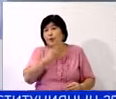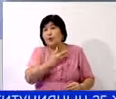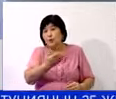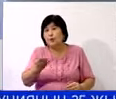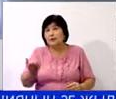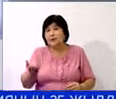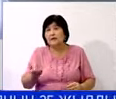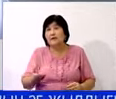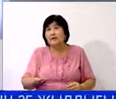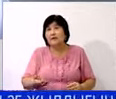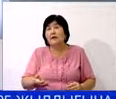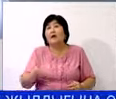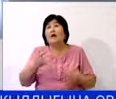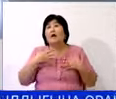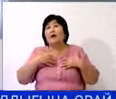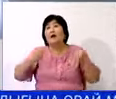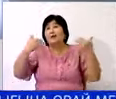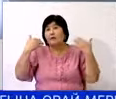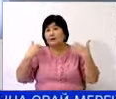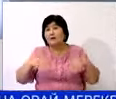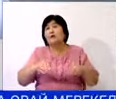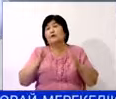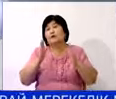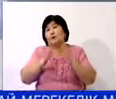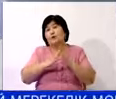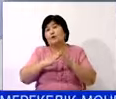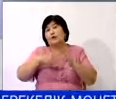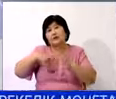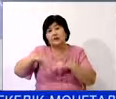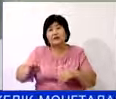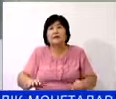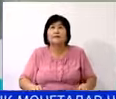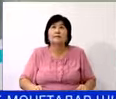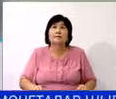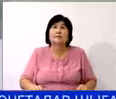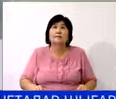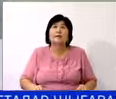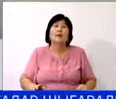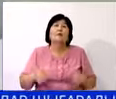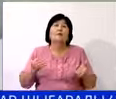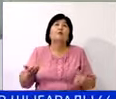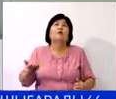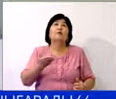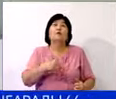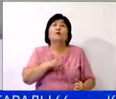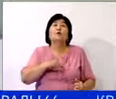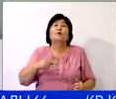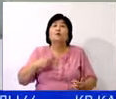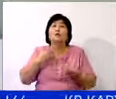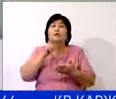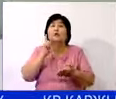көрдіңіздер, ауруларынан толық айығып, үйіне үй жағдайға шығарып жатырмыз. Міне бүгін біздер өз